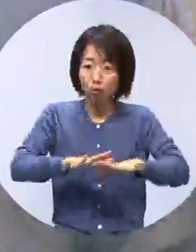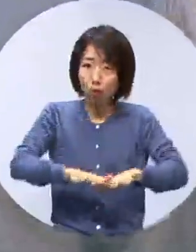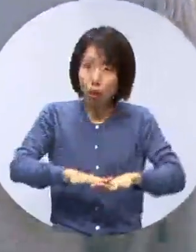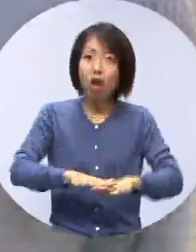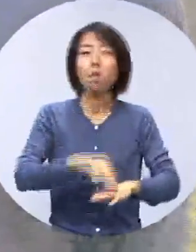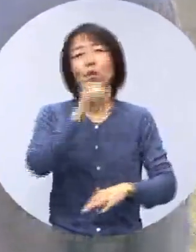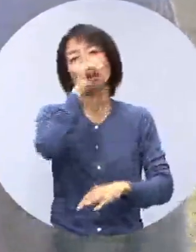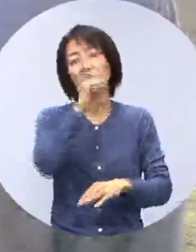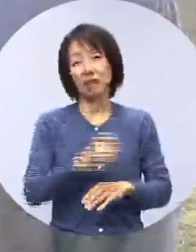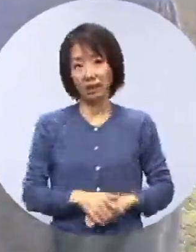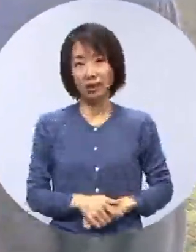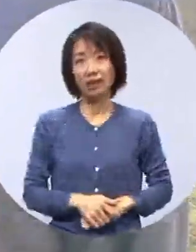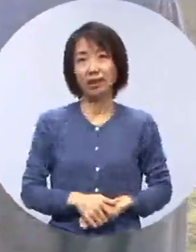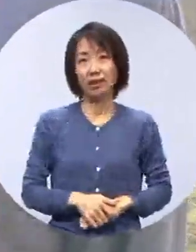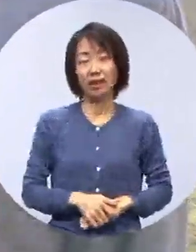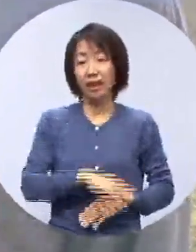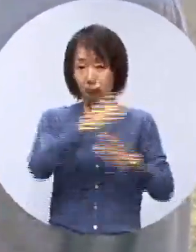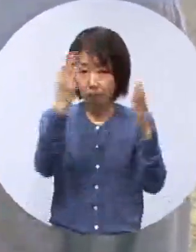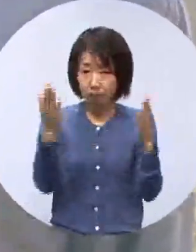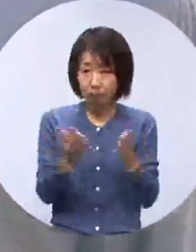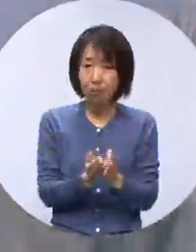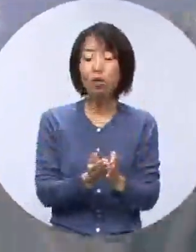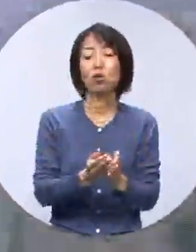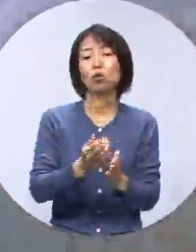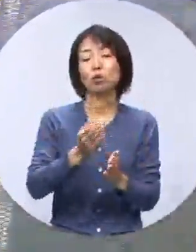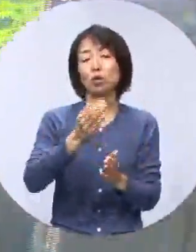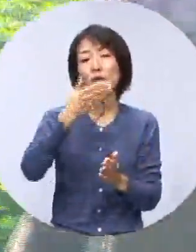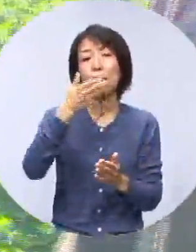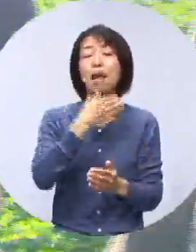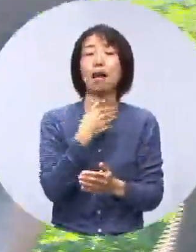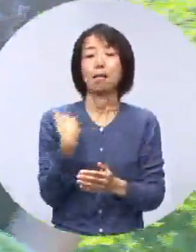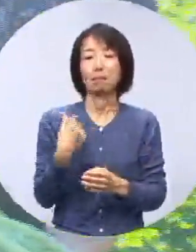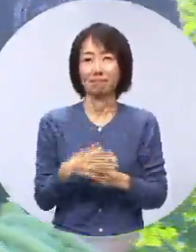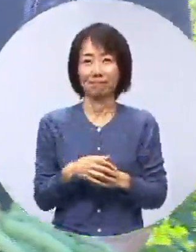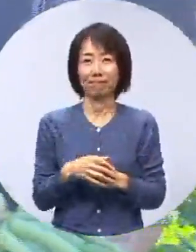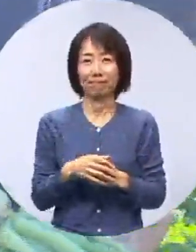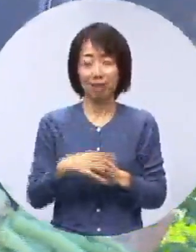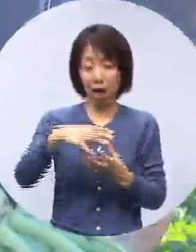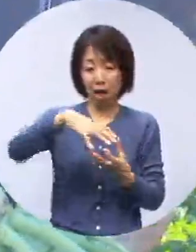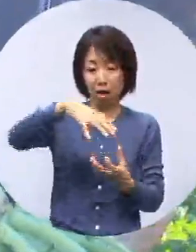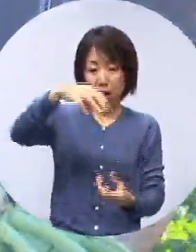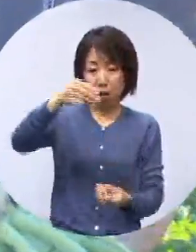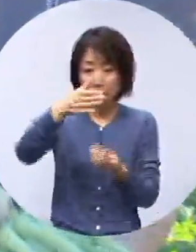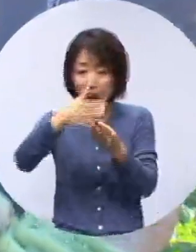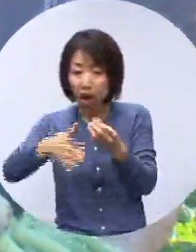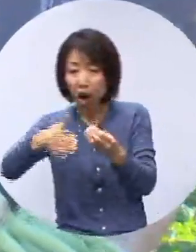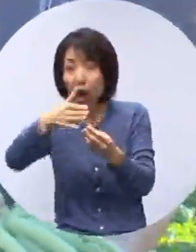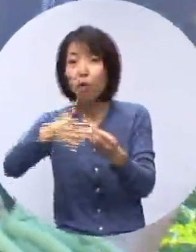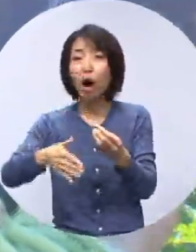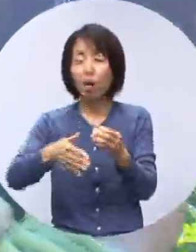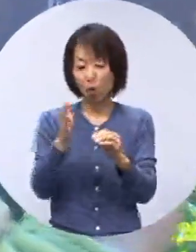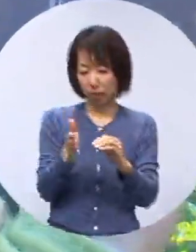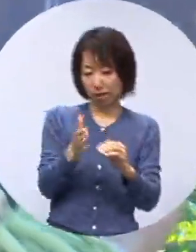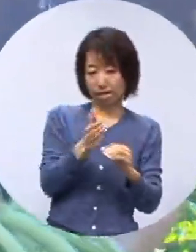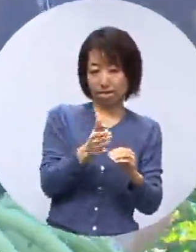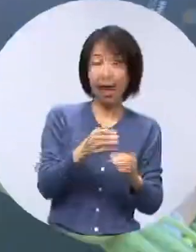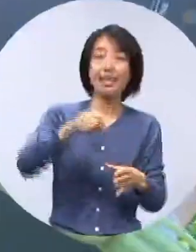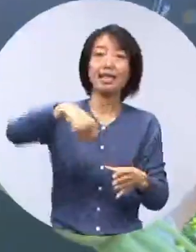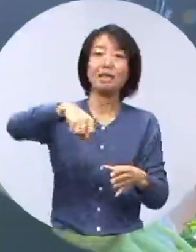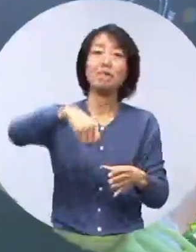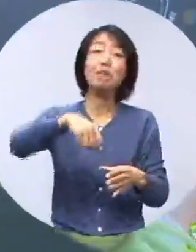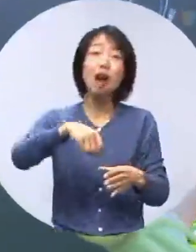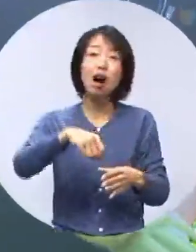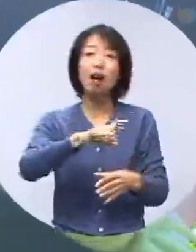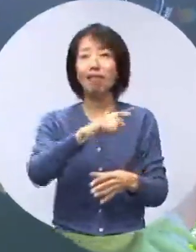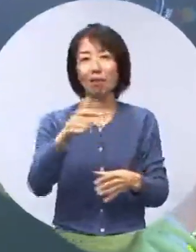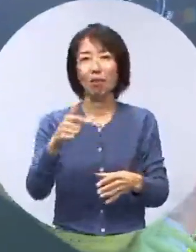い、残さず食べれます。で皮はあの千切りにしてきんぴらにしたり、 はい、うん。大根